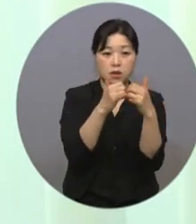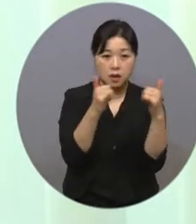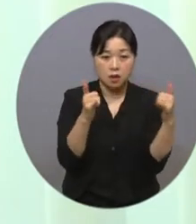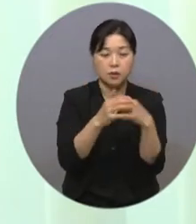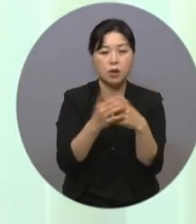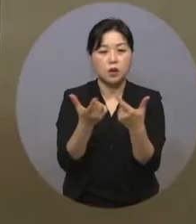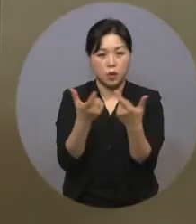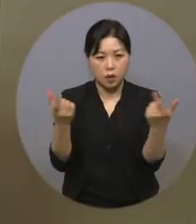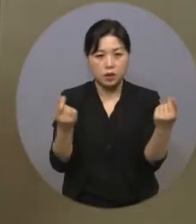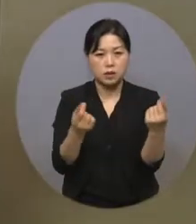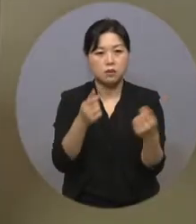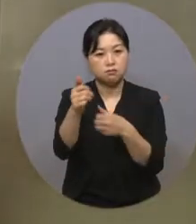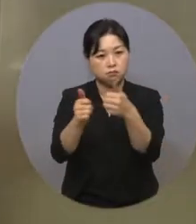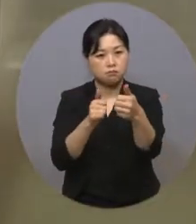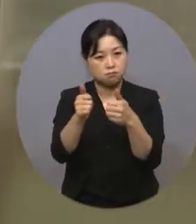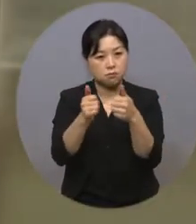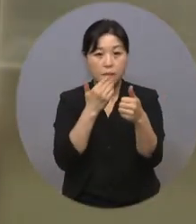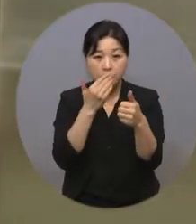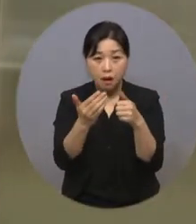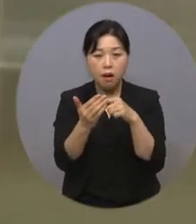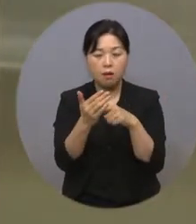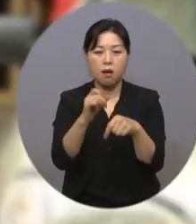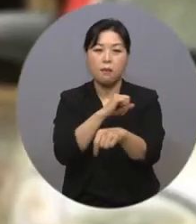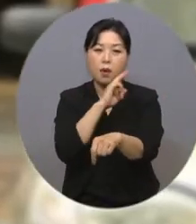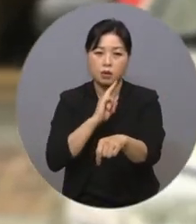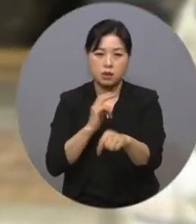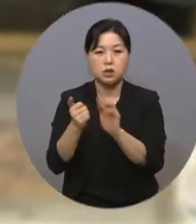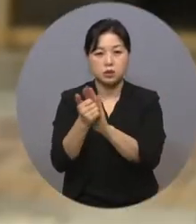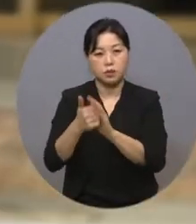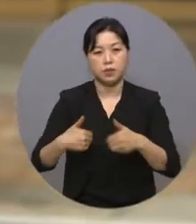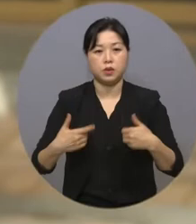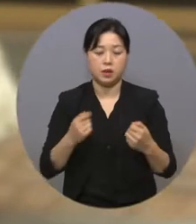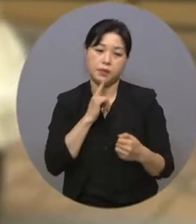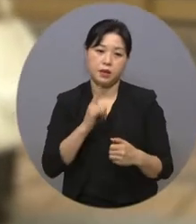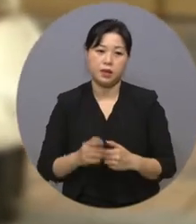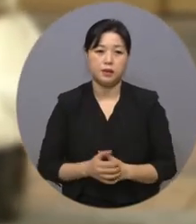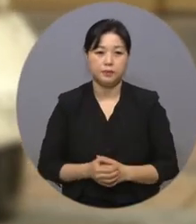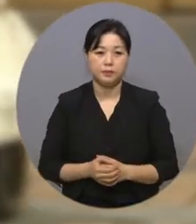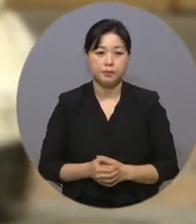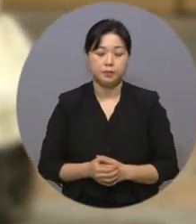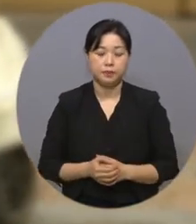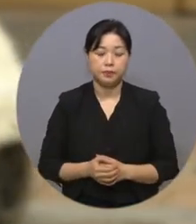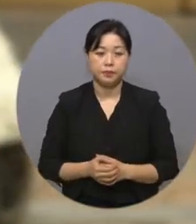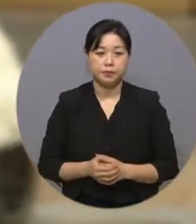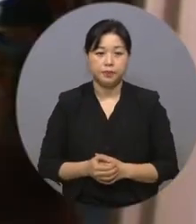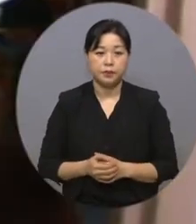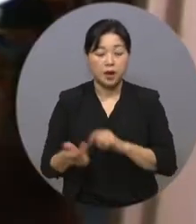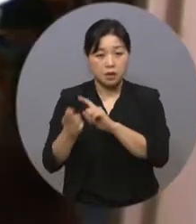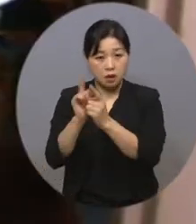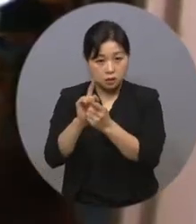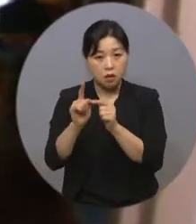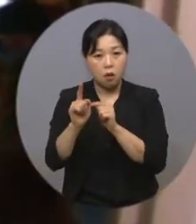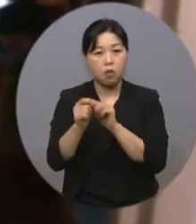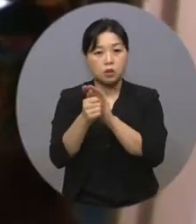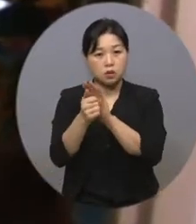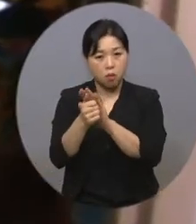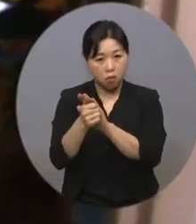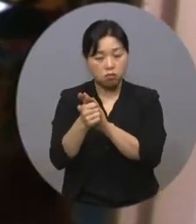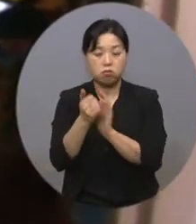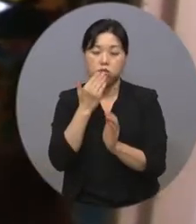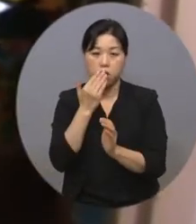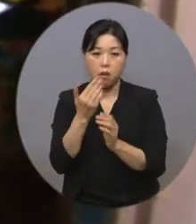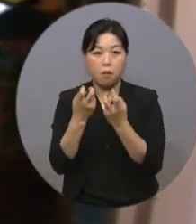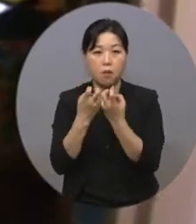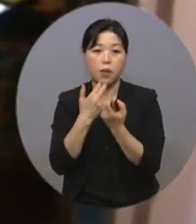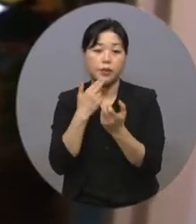있도록 편의를 제공할 의무가 있다고 봤습니다. 아울러 대체 이동수단이 제공되지 않을 경우